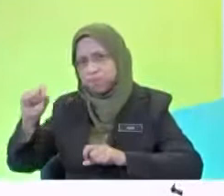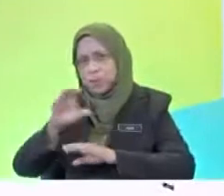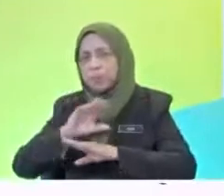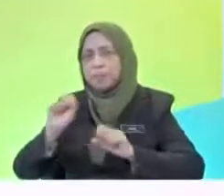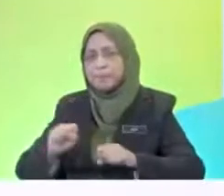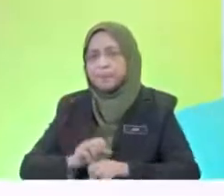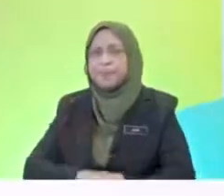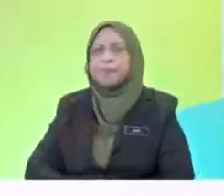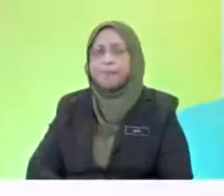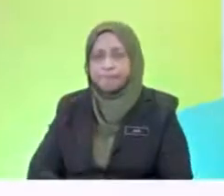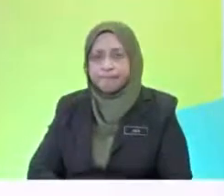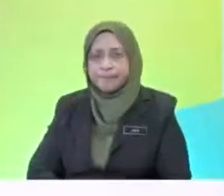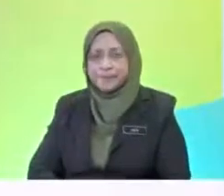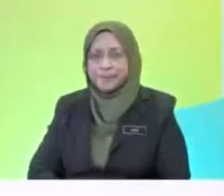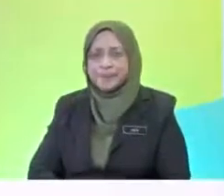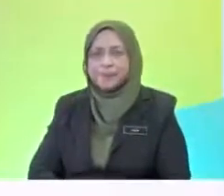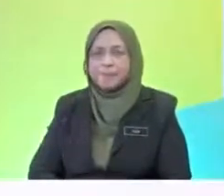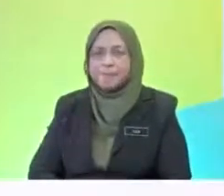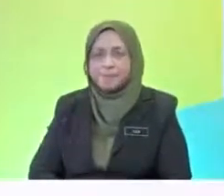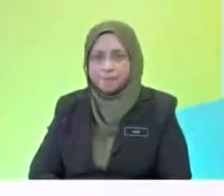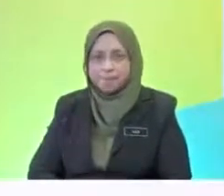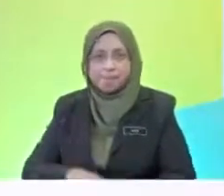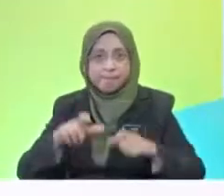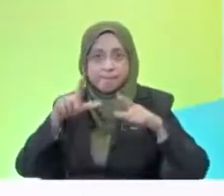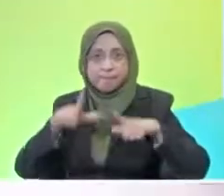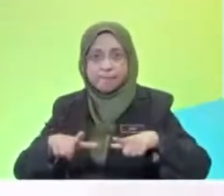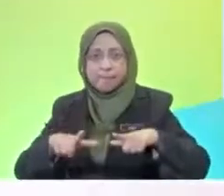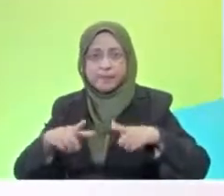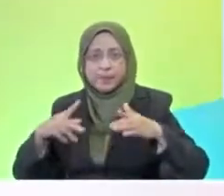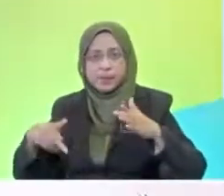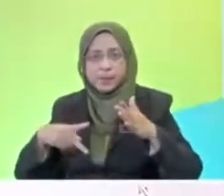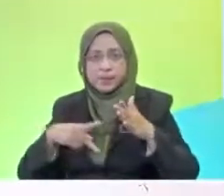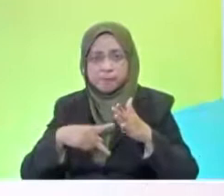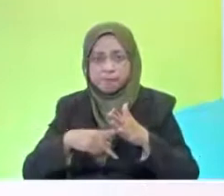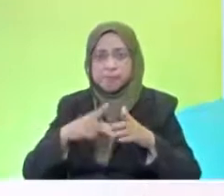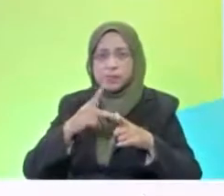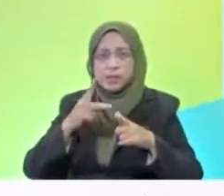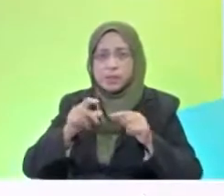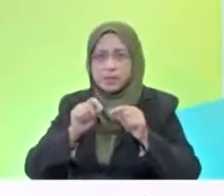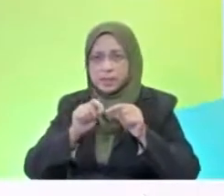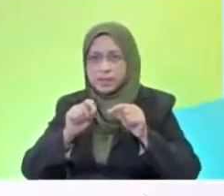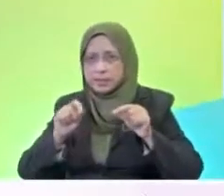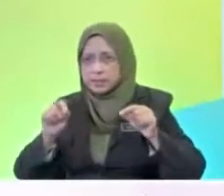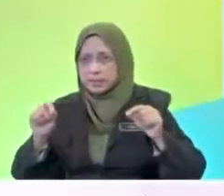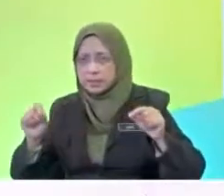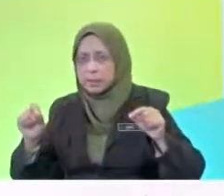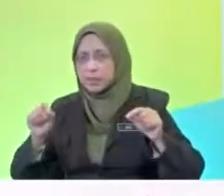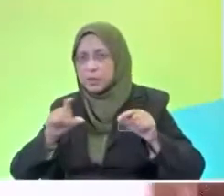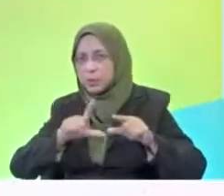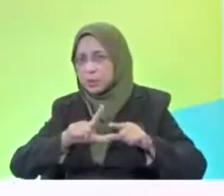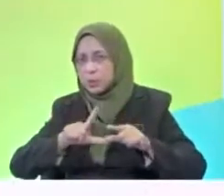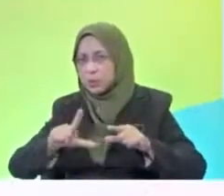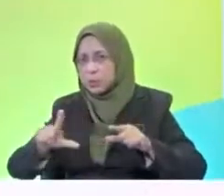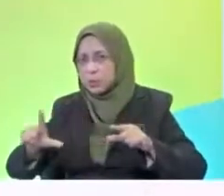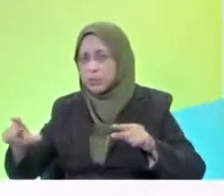Okey, maknanya yang ni bucu dia. Okey, letakkan di pusatnya. Okey. Okey, kemudian dia garisnya adalah lurus. Macam ni betul